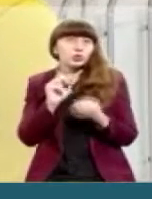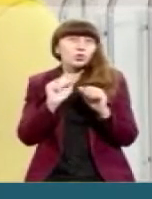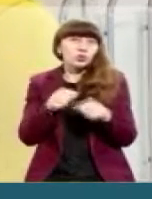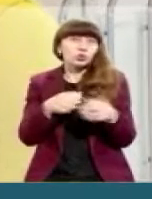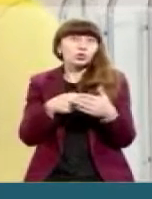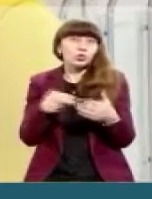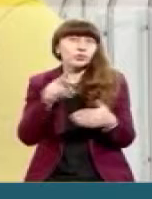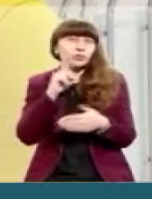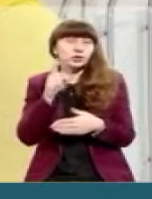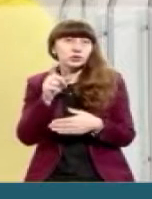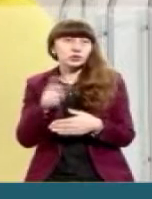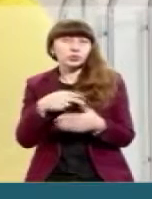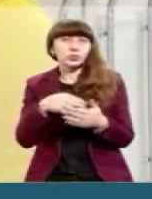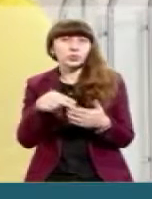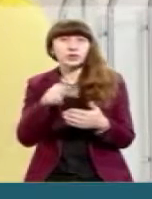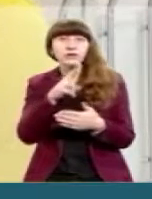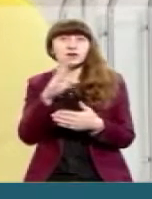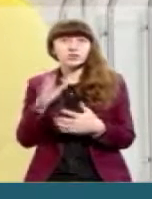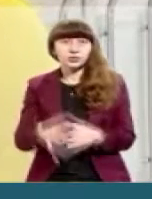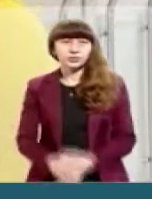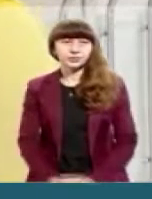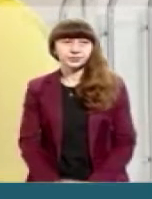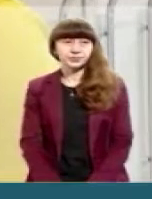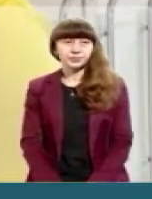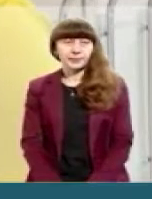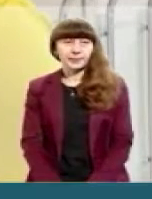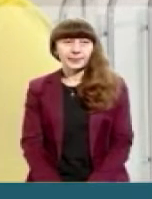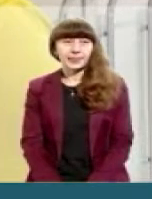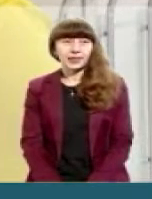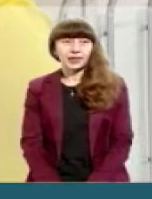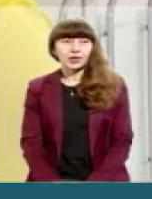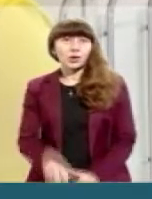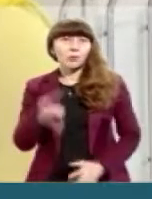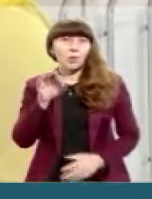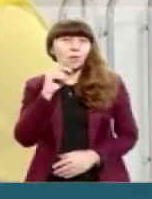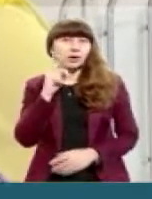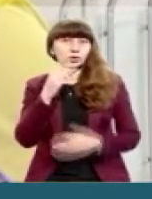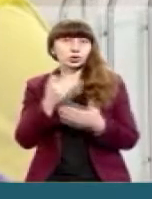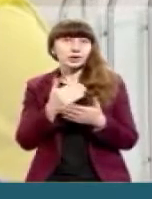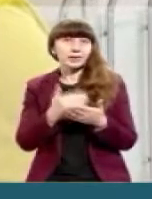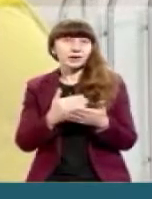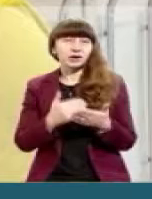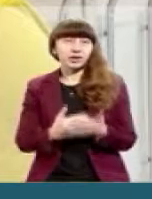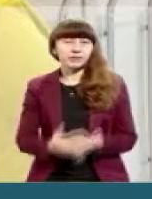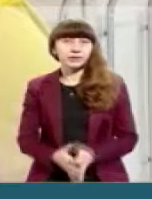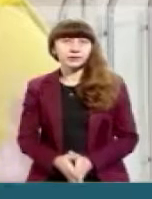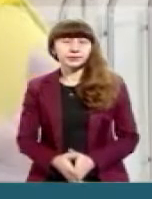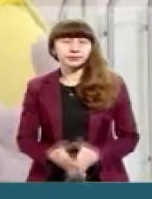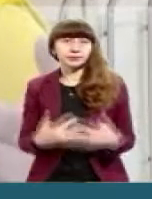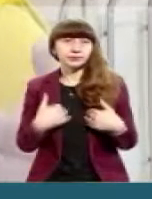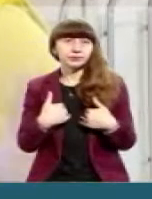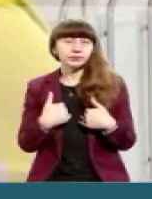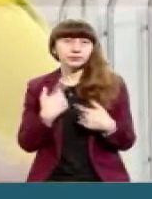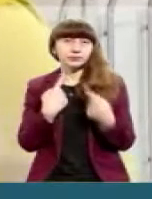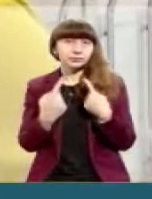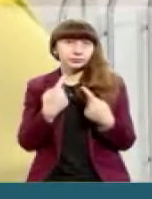Бүгінгі семинардан соң кәсіби мамандардың көмегіне жүгіне отырып, мемлекеттік бағдарламаларды тиімді пайдаланып, баспаналы болу жағын қолға